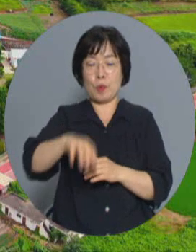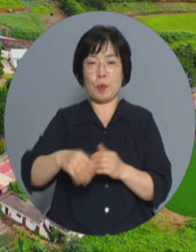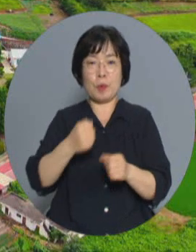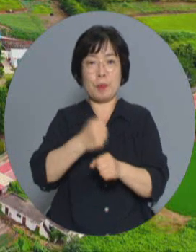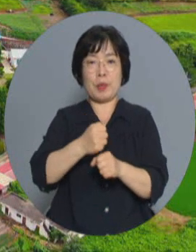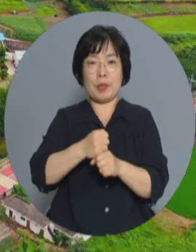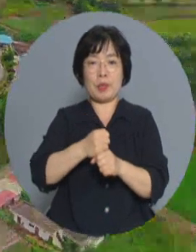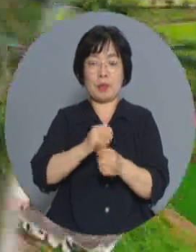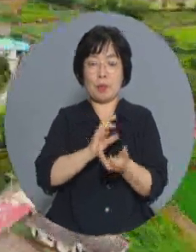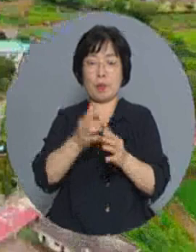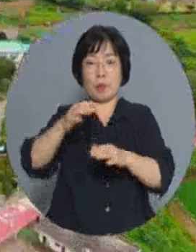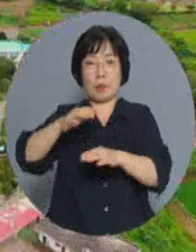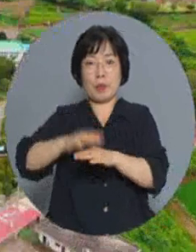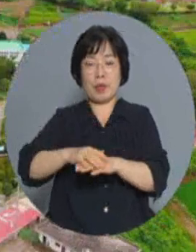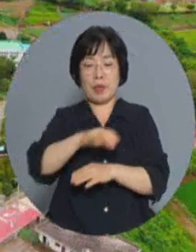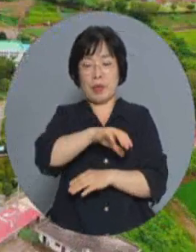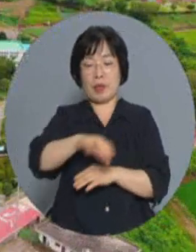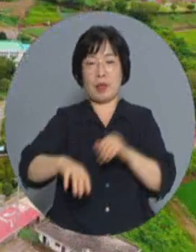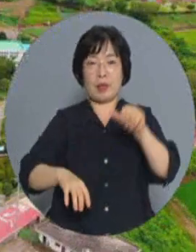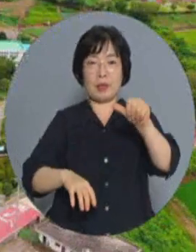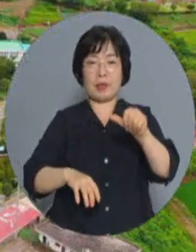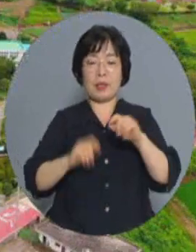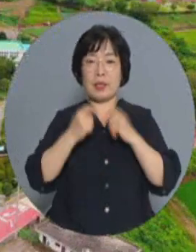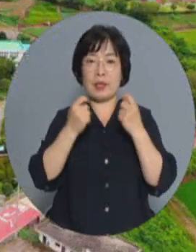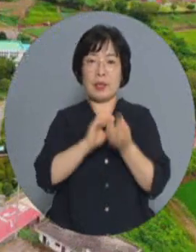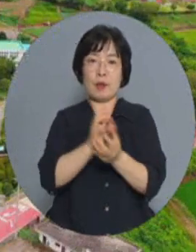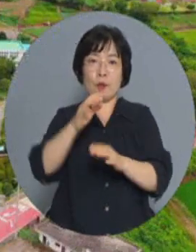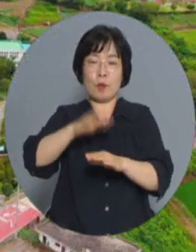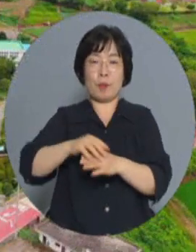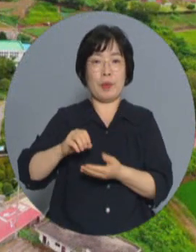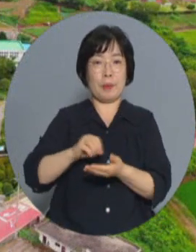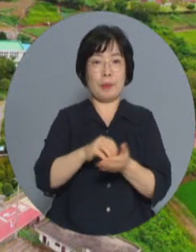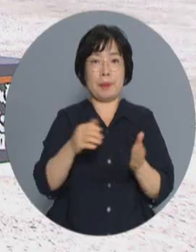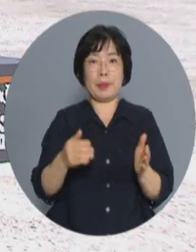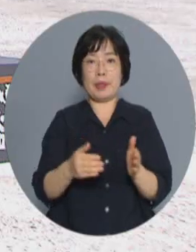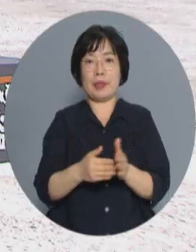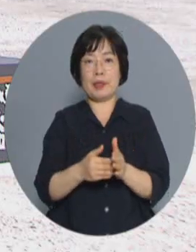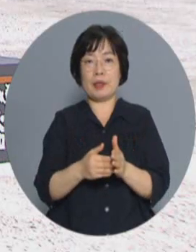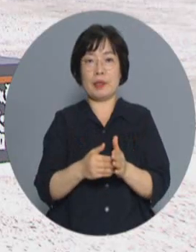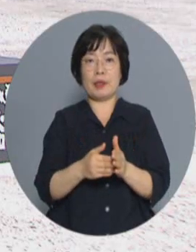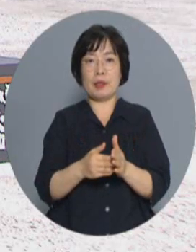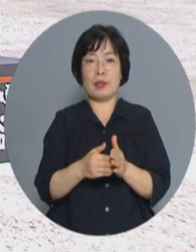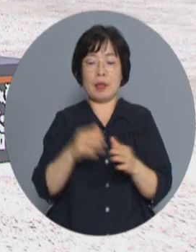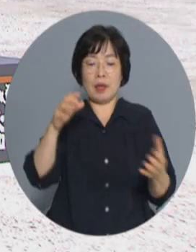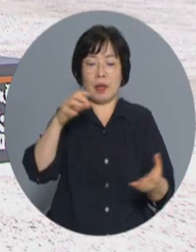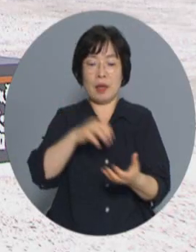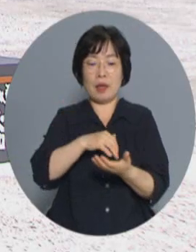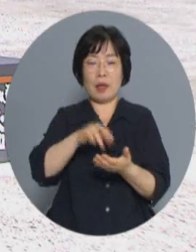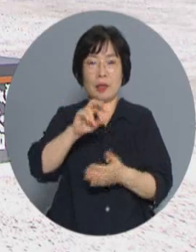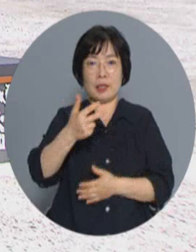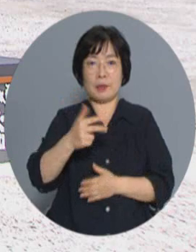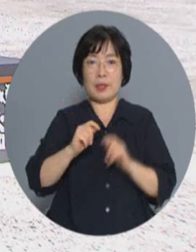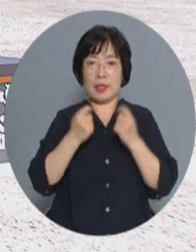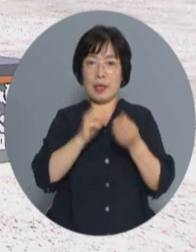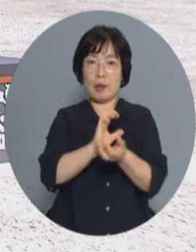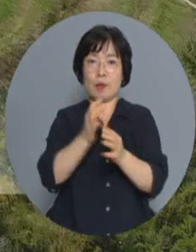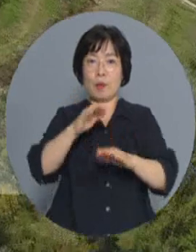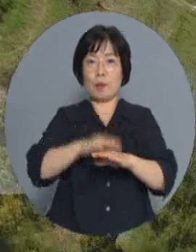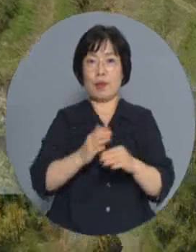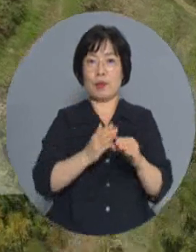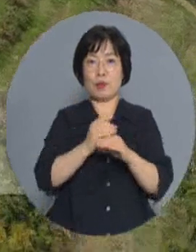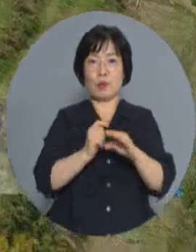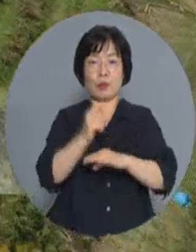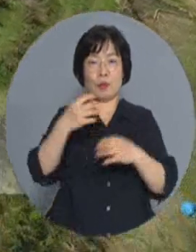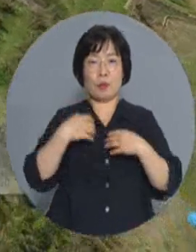만든 금세기 정원 등 모두 다섯 곳에 민간 정원이 등록되 있습니다 총 27개 민간정원 가운데